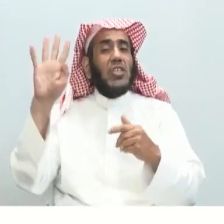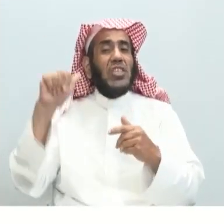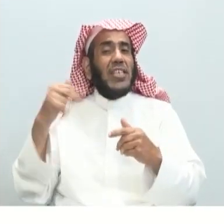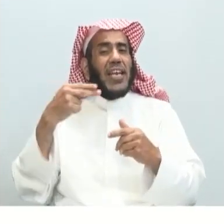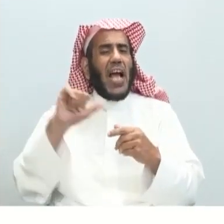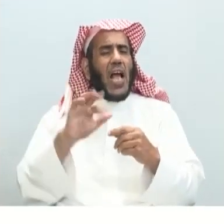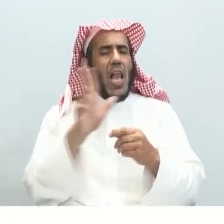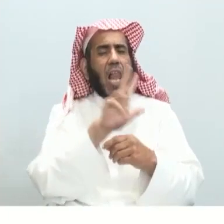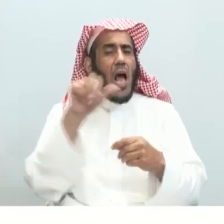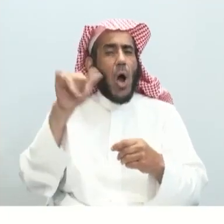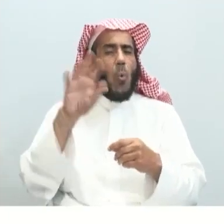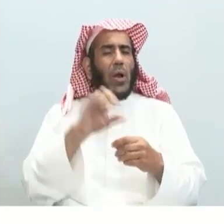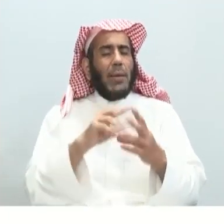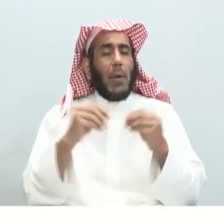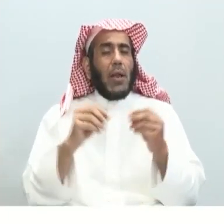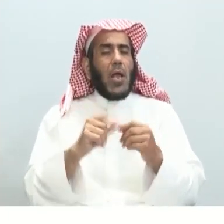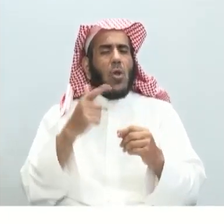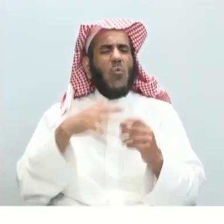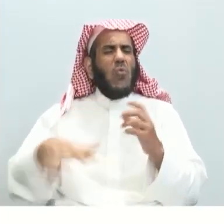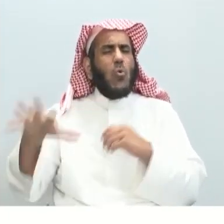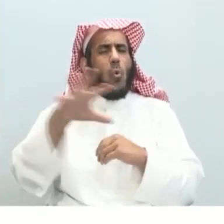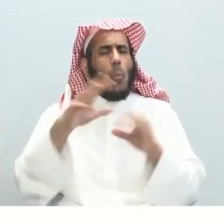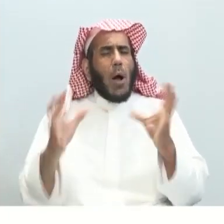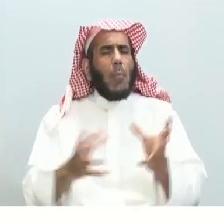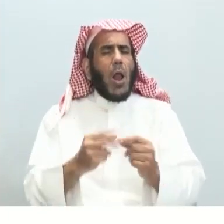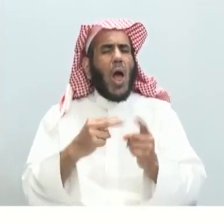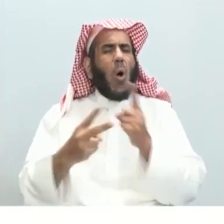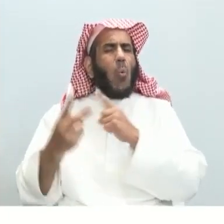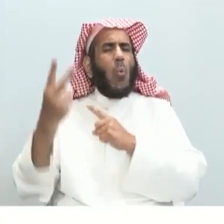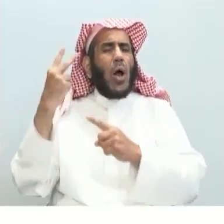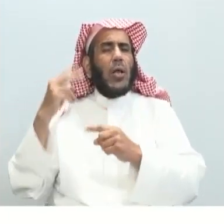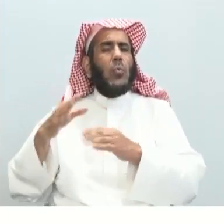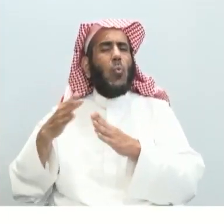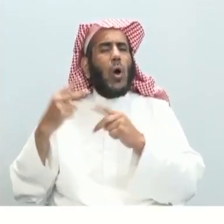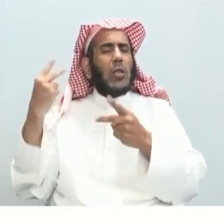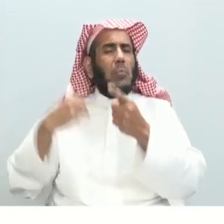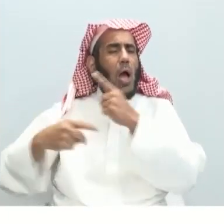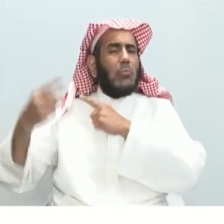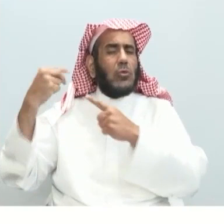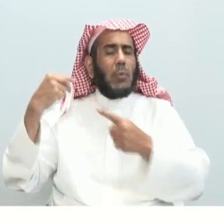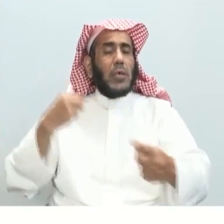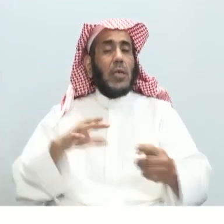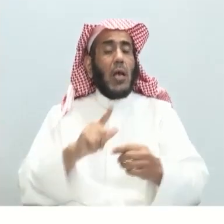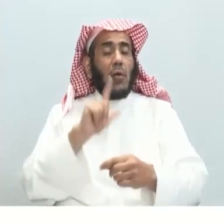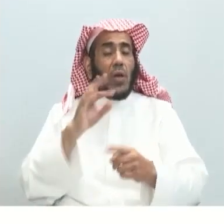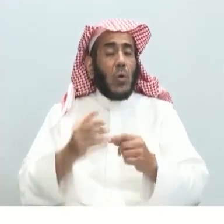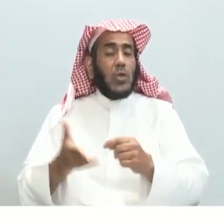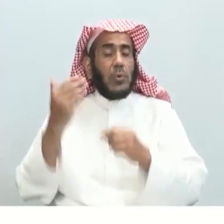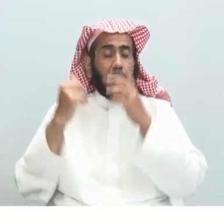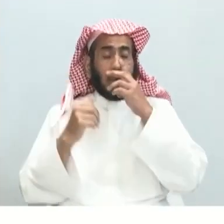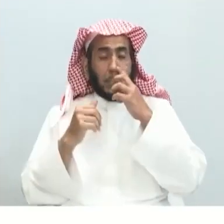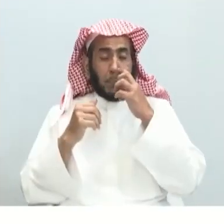الاولين احسنتم نعم في امم الاولين واتباعهم السابقين في قوله سبحانه